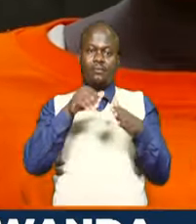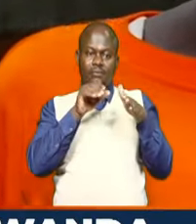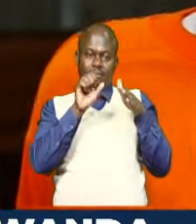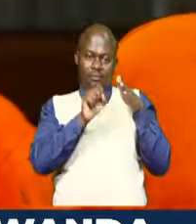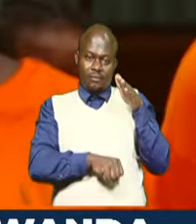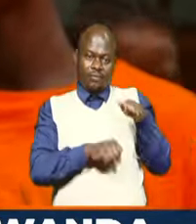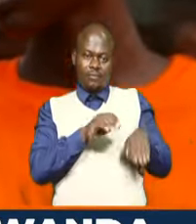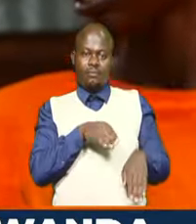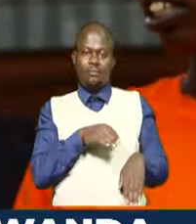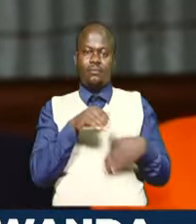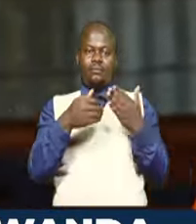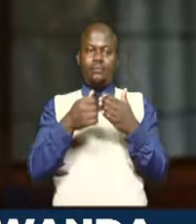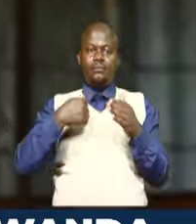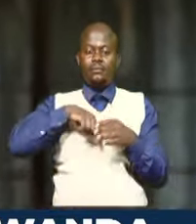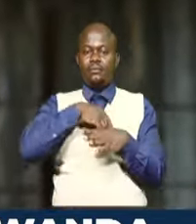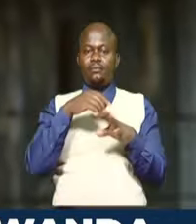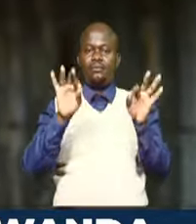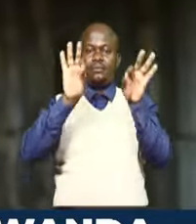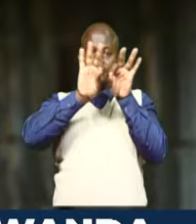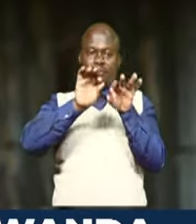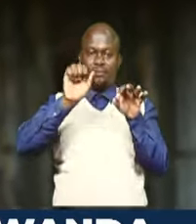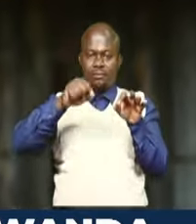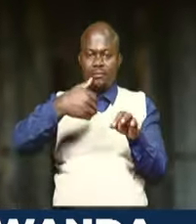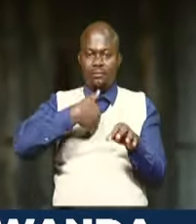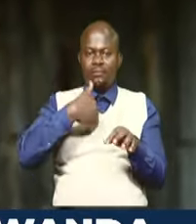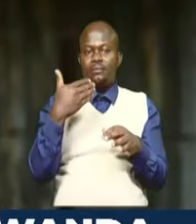bashobora kugira umumaro bashobora kugira